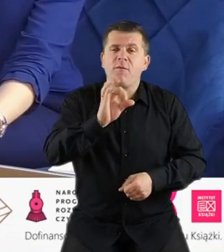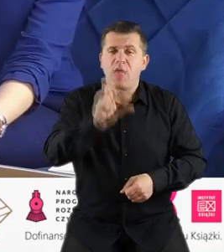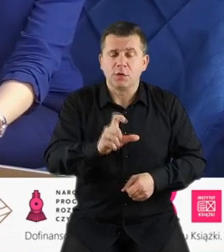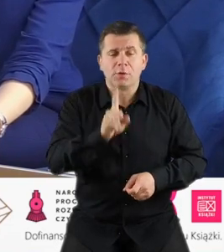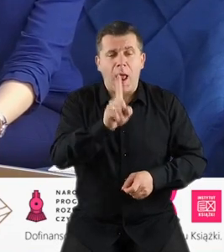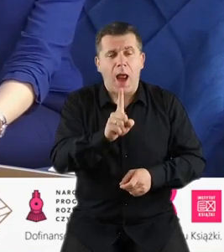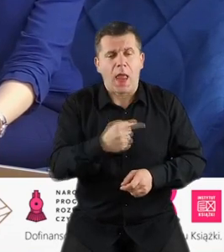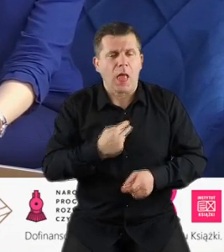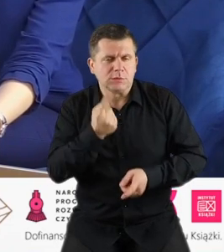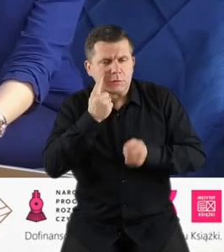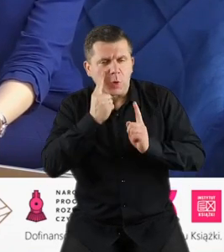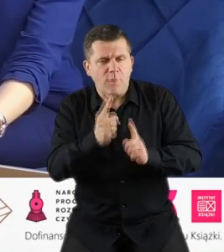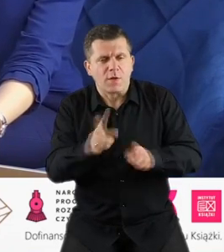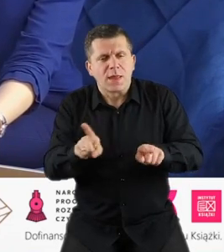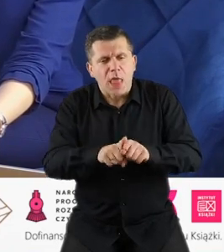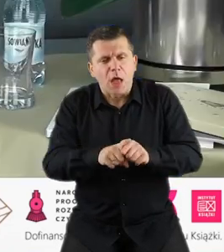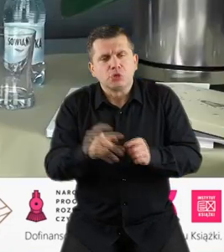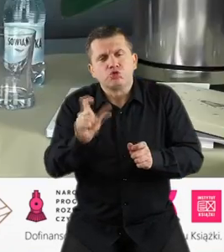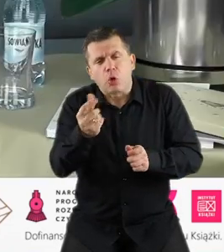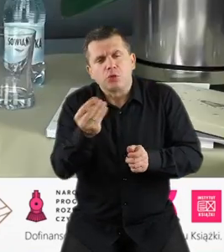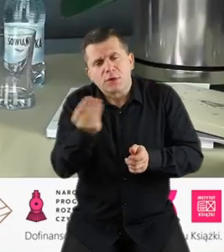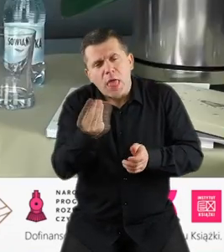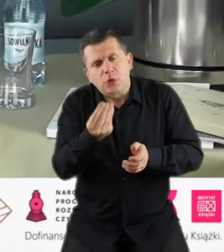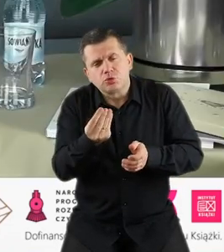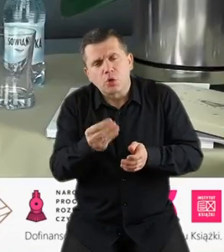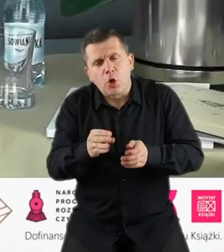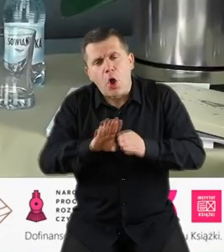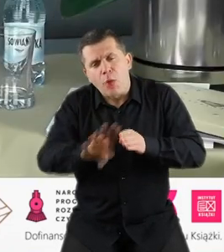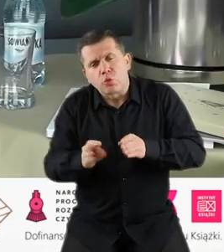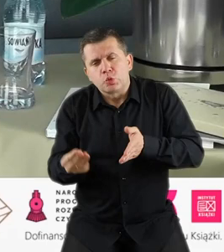ale dostrzegam też coś oprócz tego.